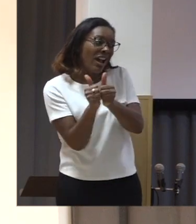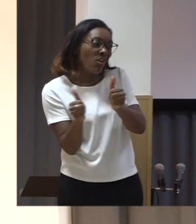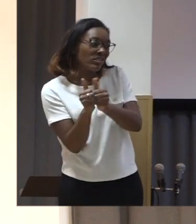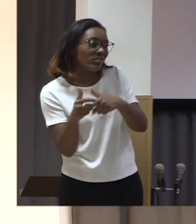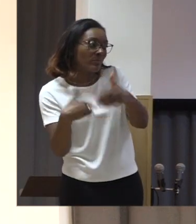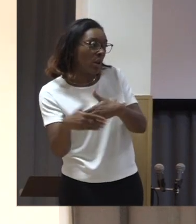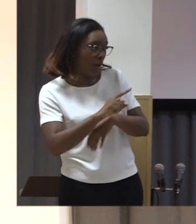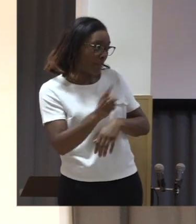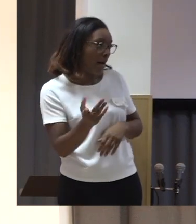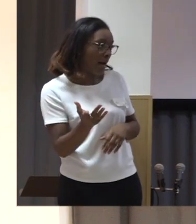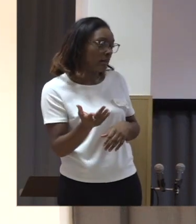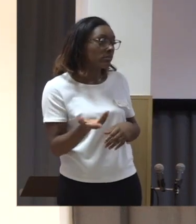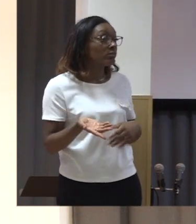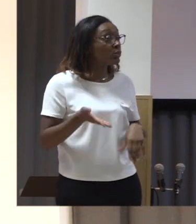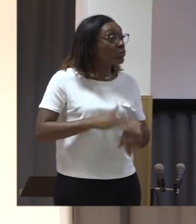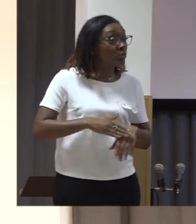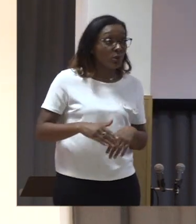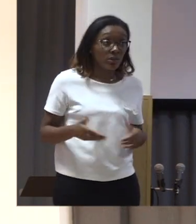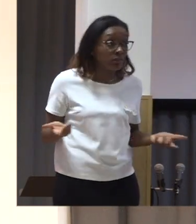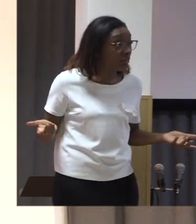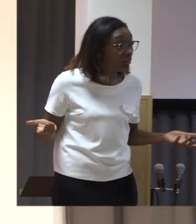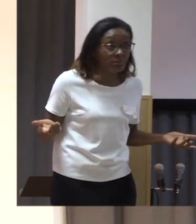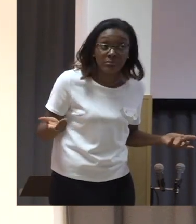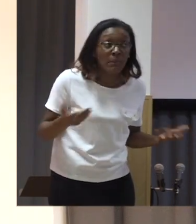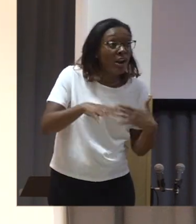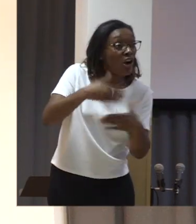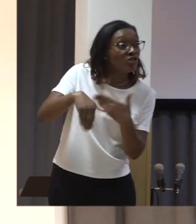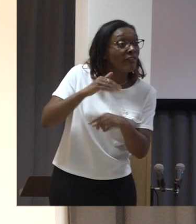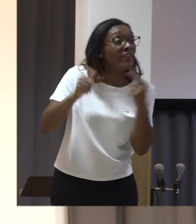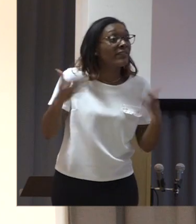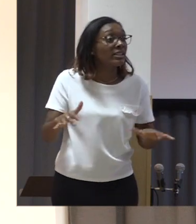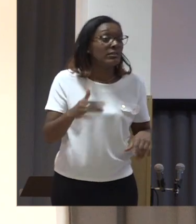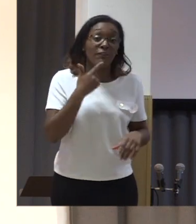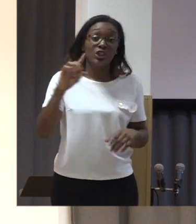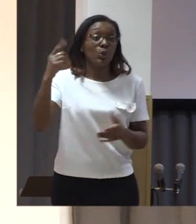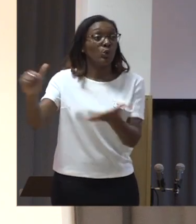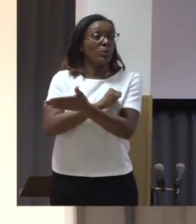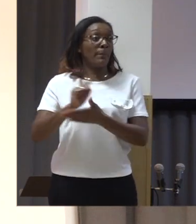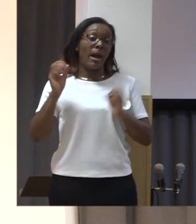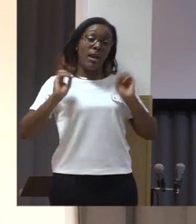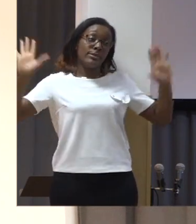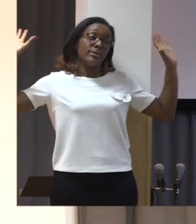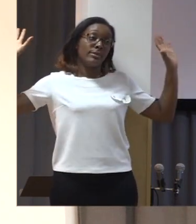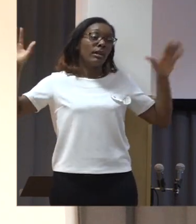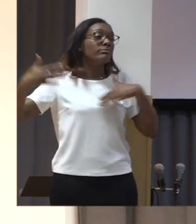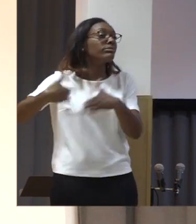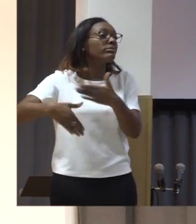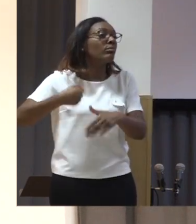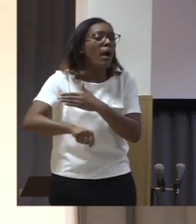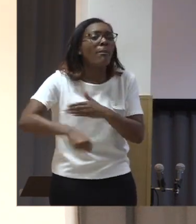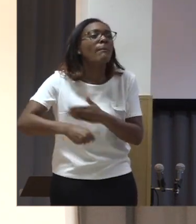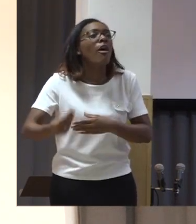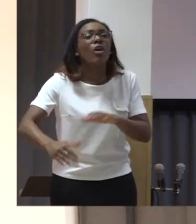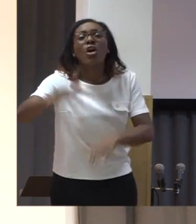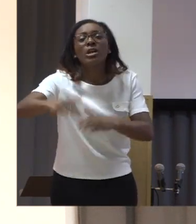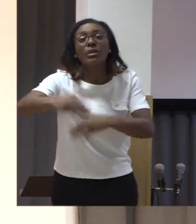ces Cananéens, la nouvelle génération commença à adorer ces divinités. Vous